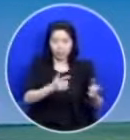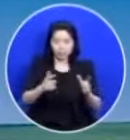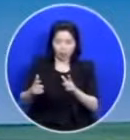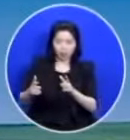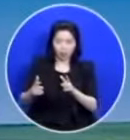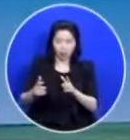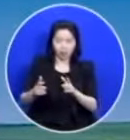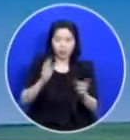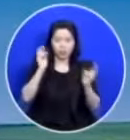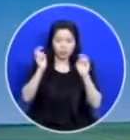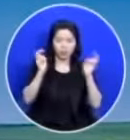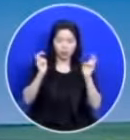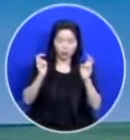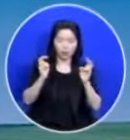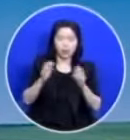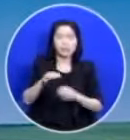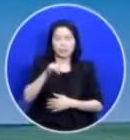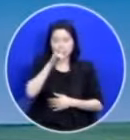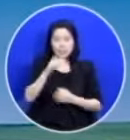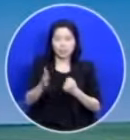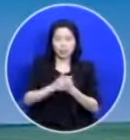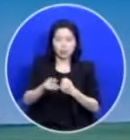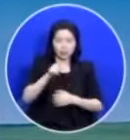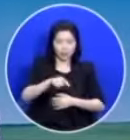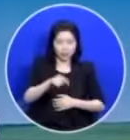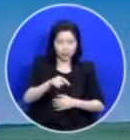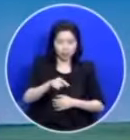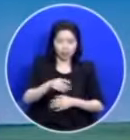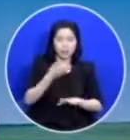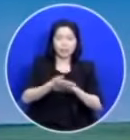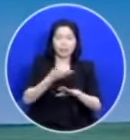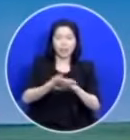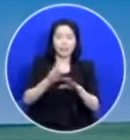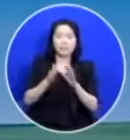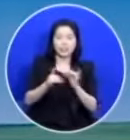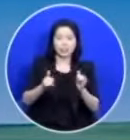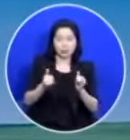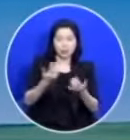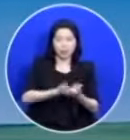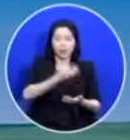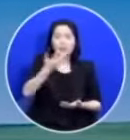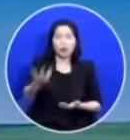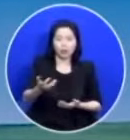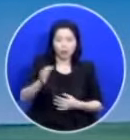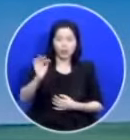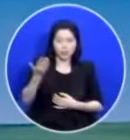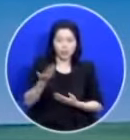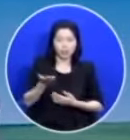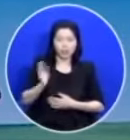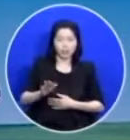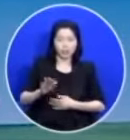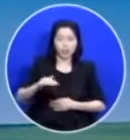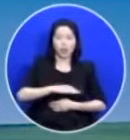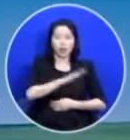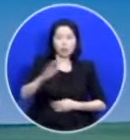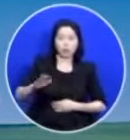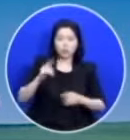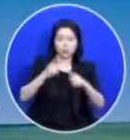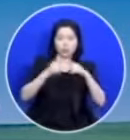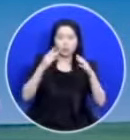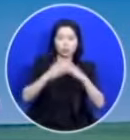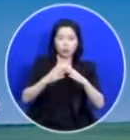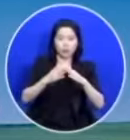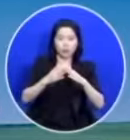회사부터 여러 가지 기업을 있어서 이것을 다른 사람한테 이걸 넘겨줘야 우리